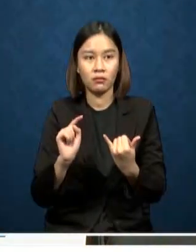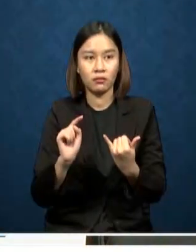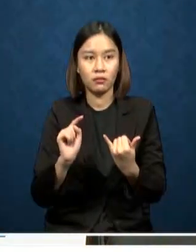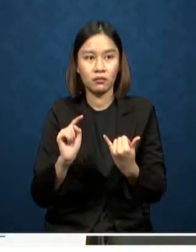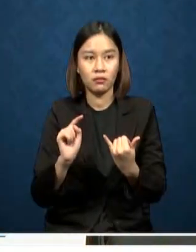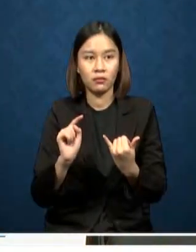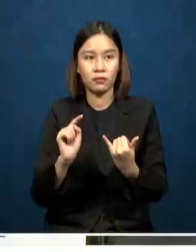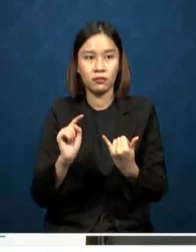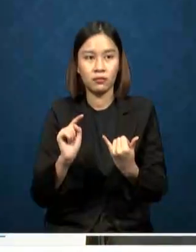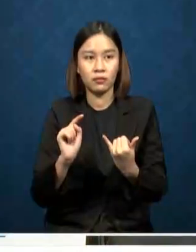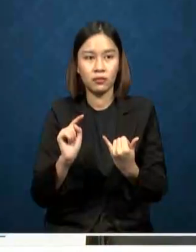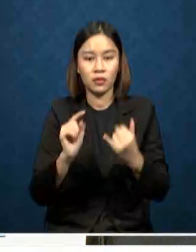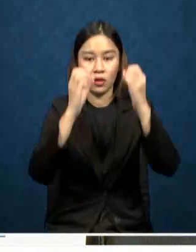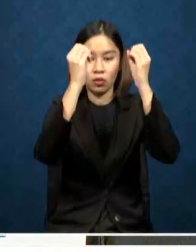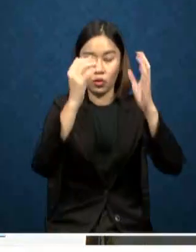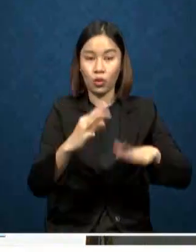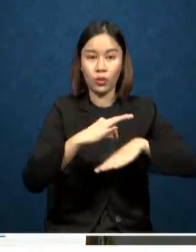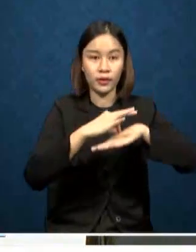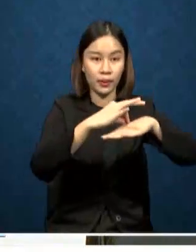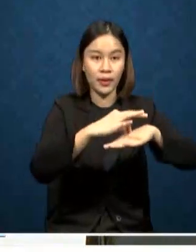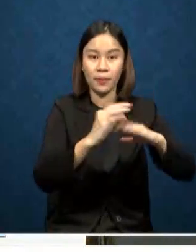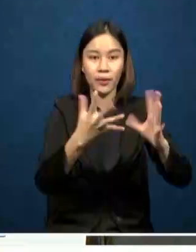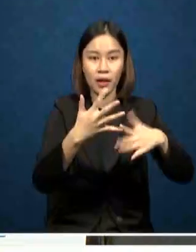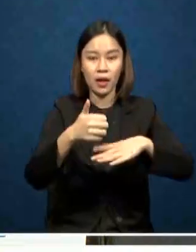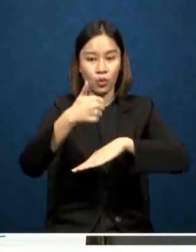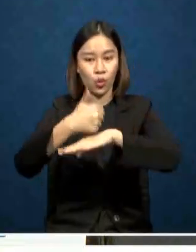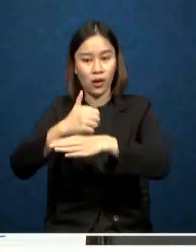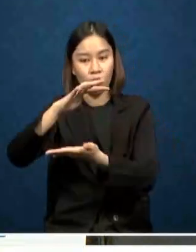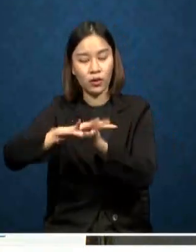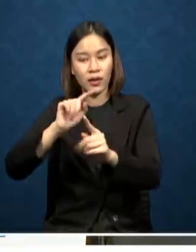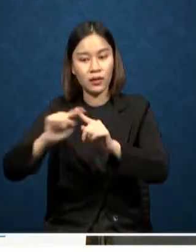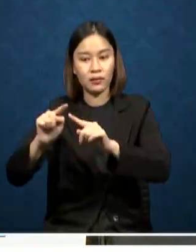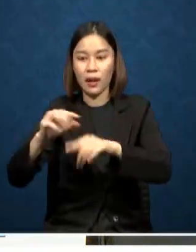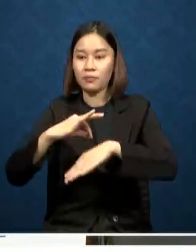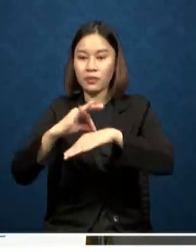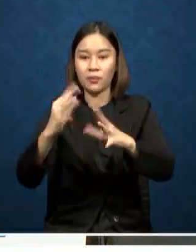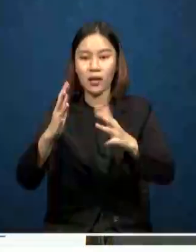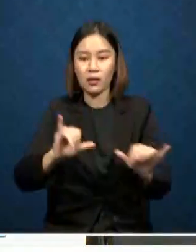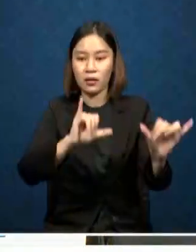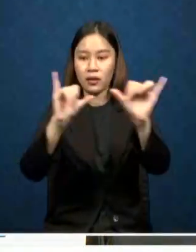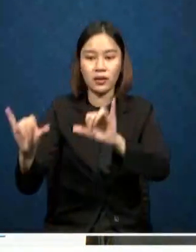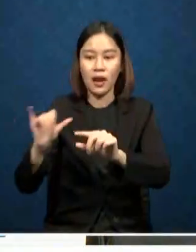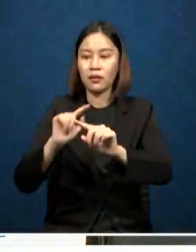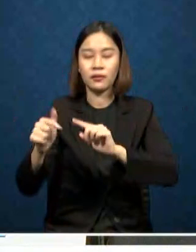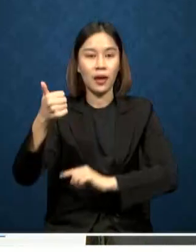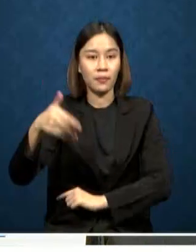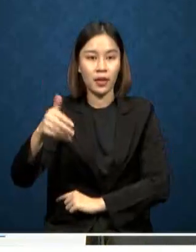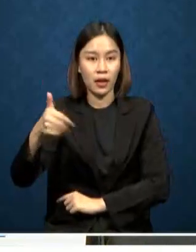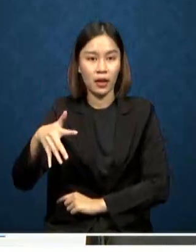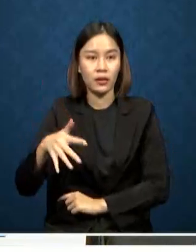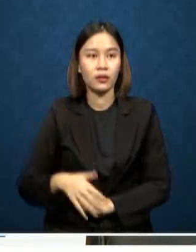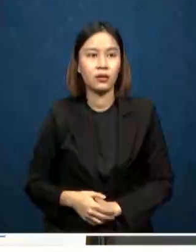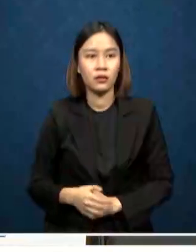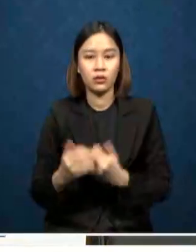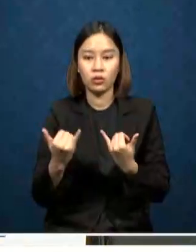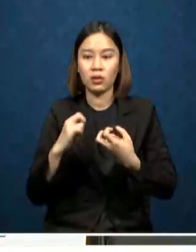จะบรรจุครูได้บรรจุผู้บริหารได้ย้ายผู้บริหารย้ายครูได้เป็น